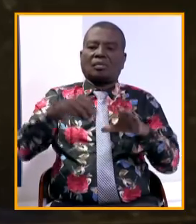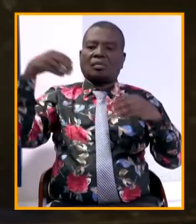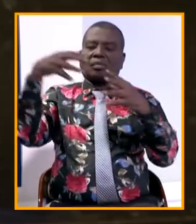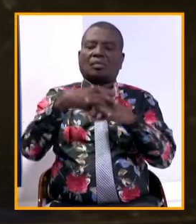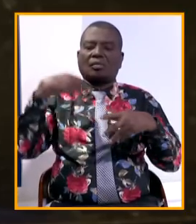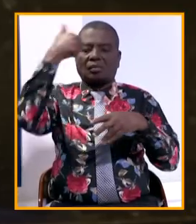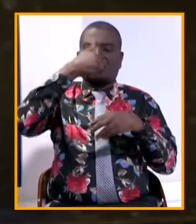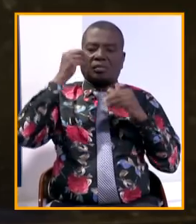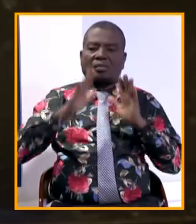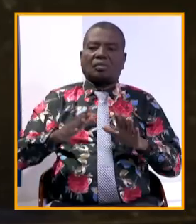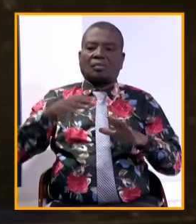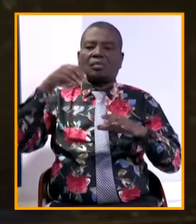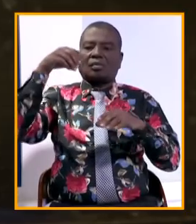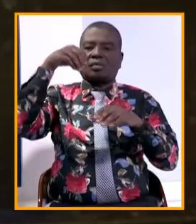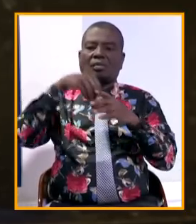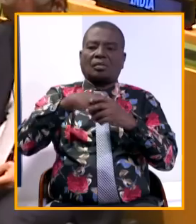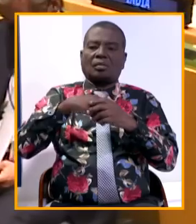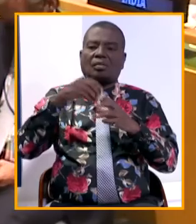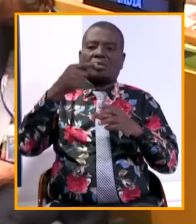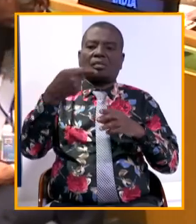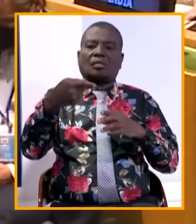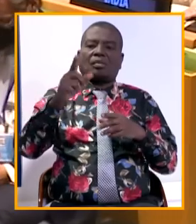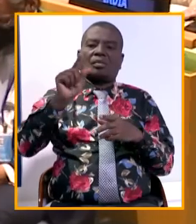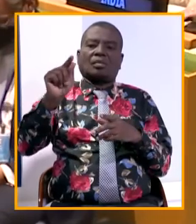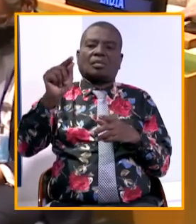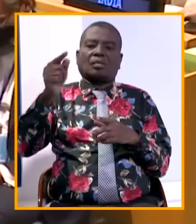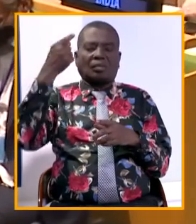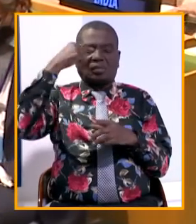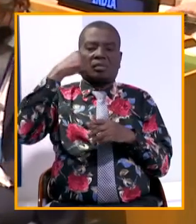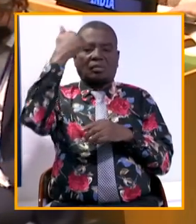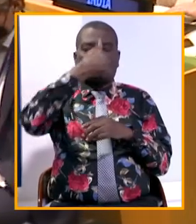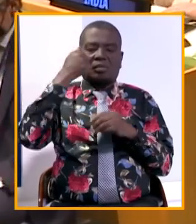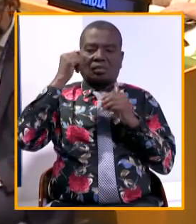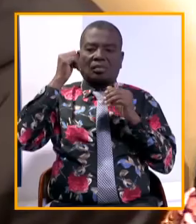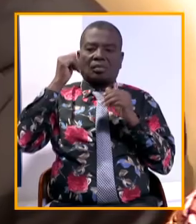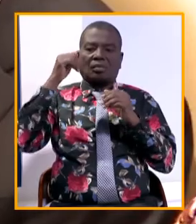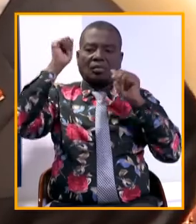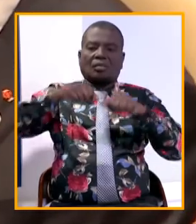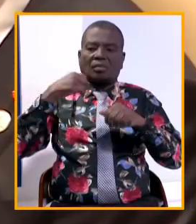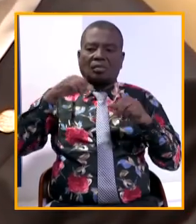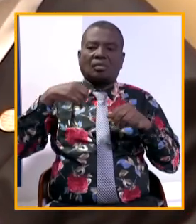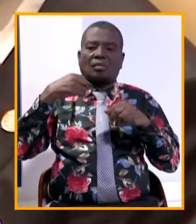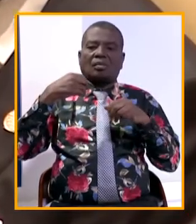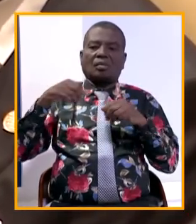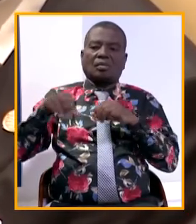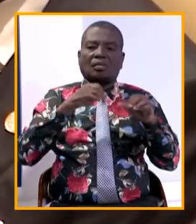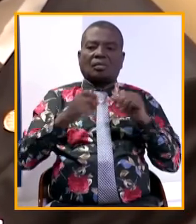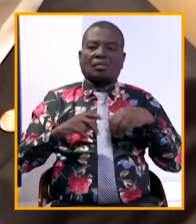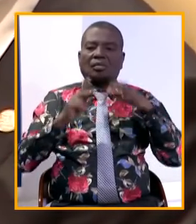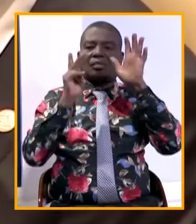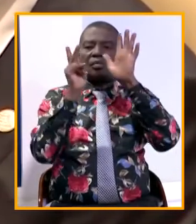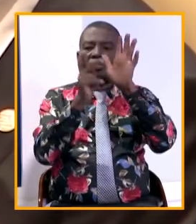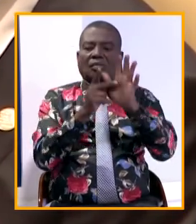africaine au sein du G20 pour que l'Afrique puisse enfin se faire